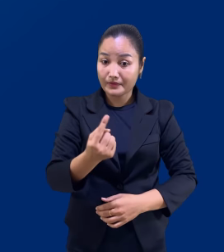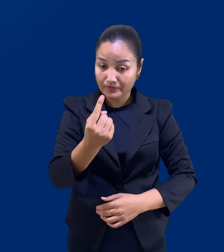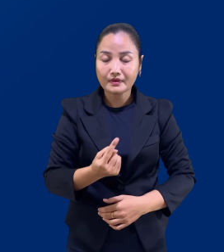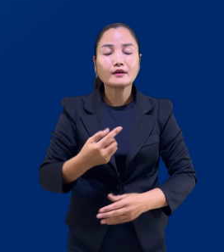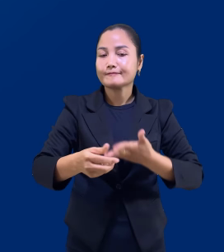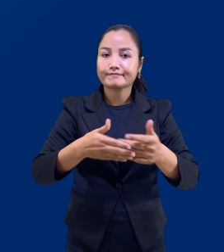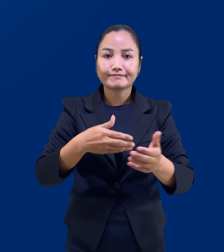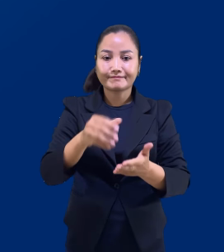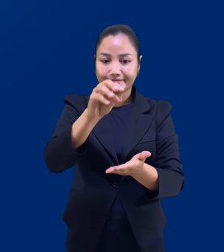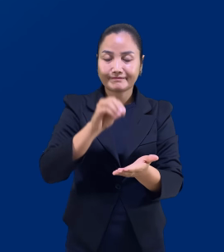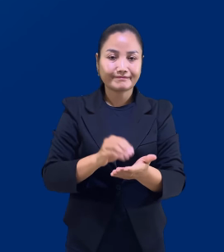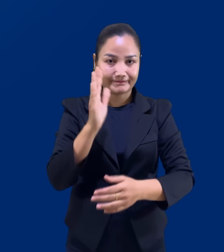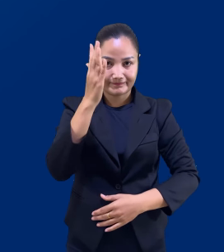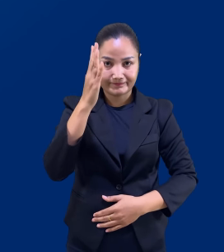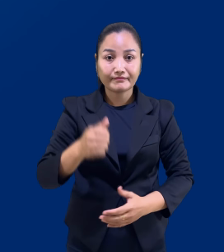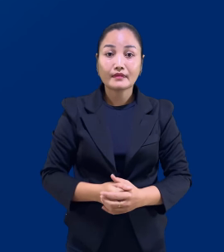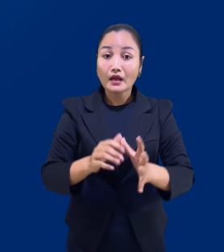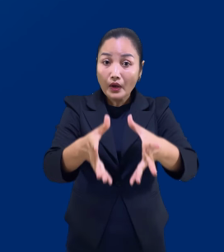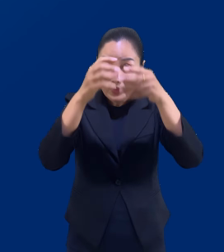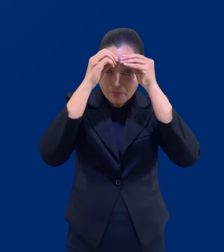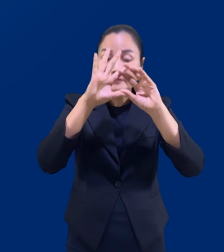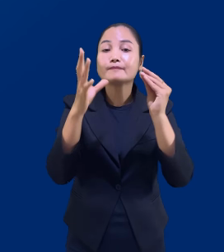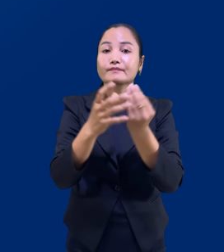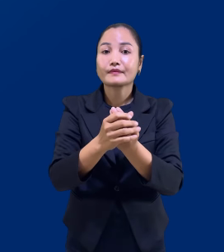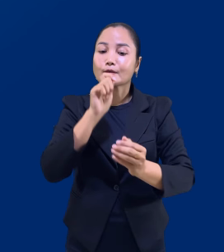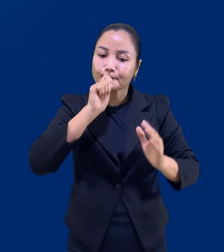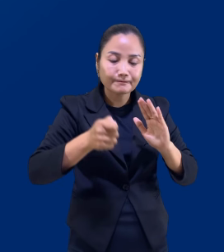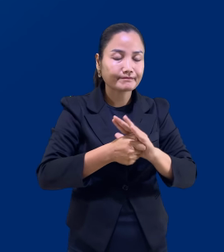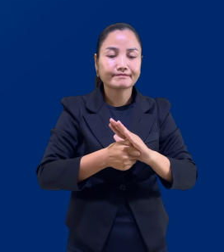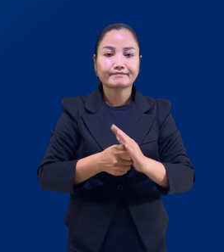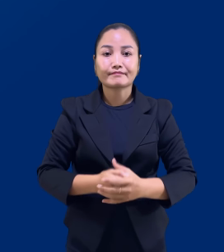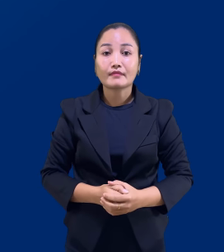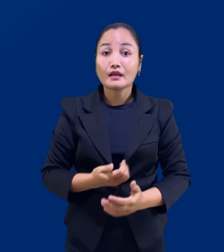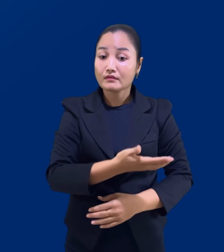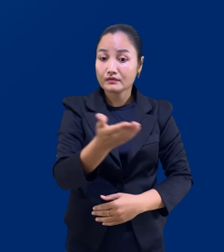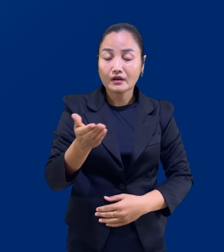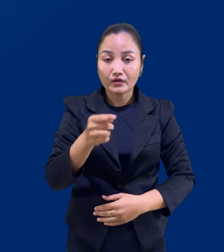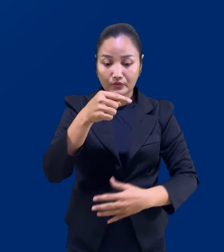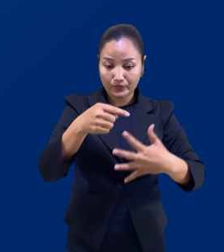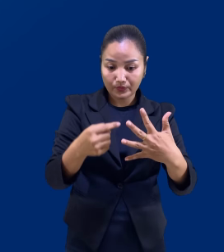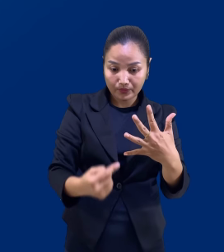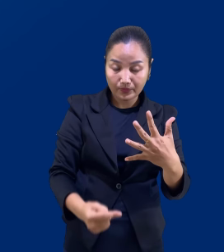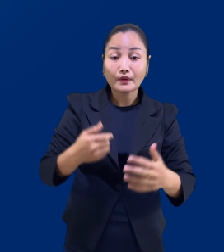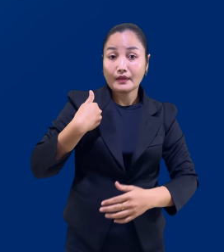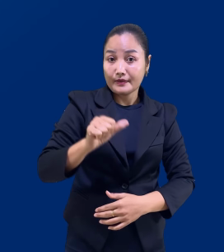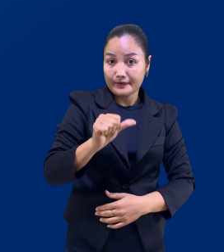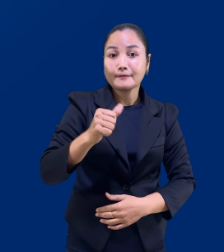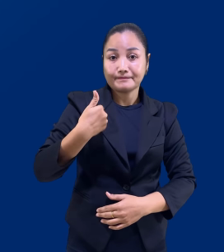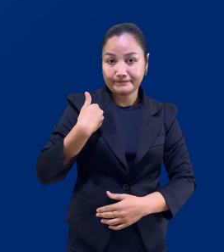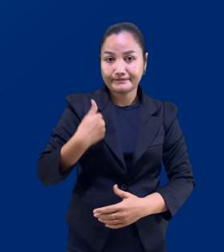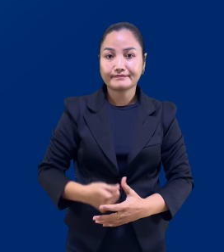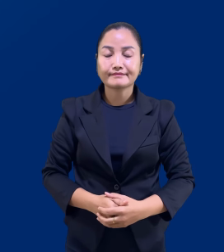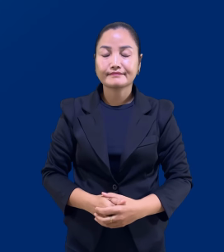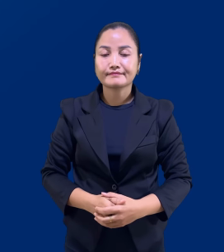ចូលជាភ្ញៀវមិនតម្រូវឲ្យបំពេញព័ត៌មានទេរាល់ព័ត៌មាននឹងត្រូវបានរក្សាការសម្ងាត់មុខងារនីមួយៗនៅក្នុ